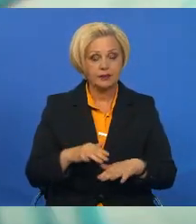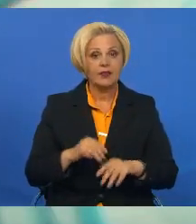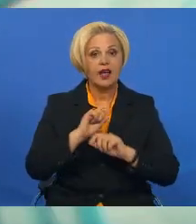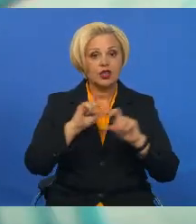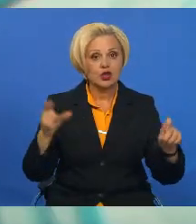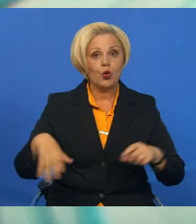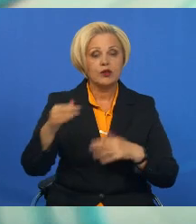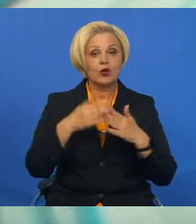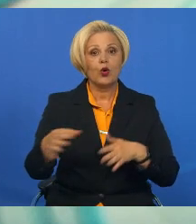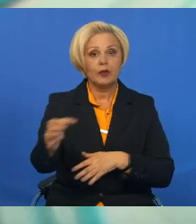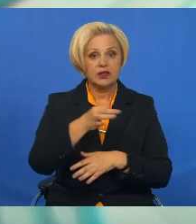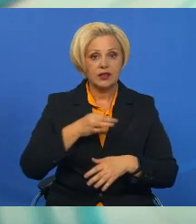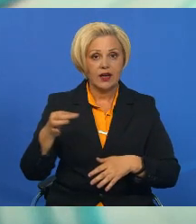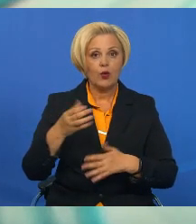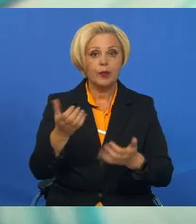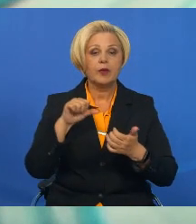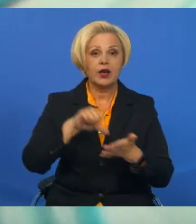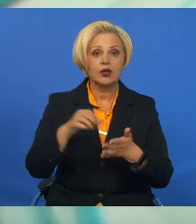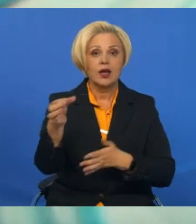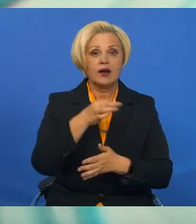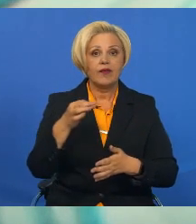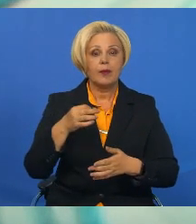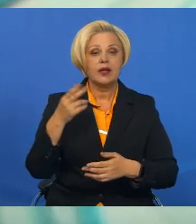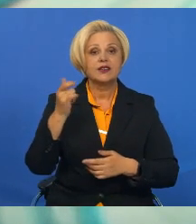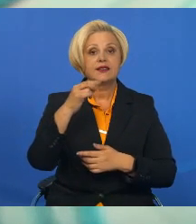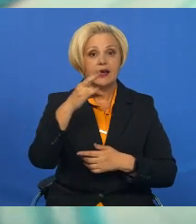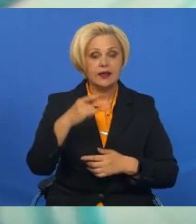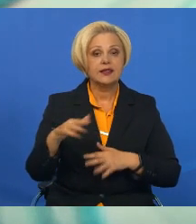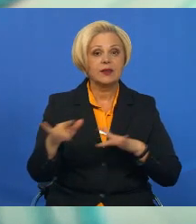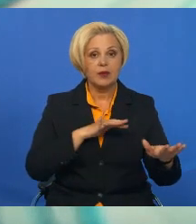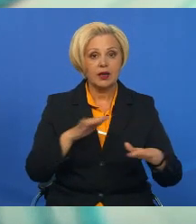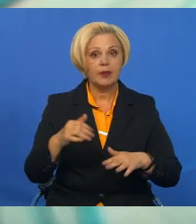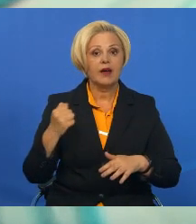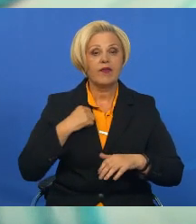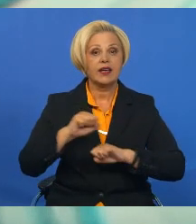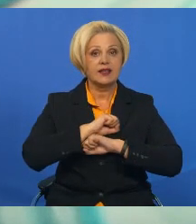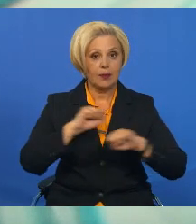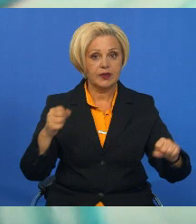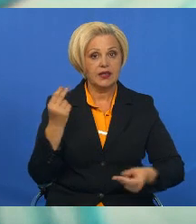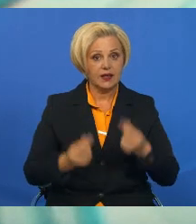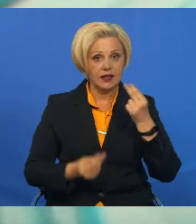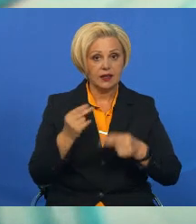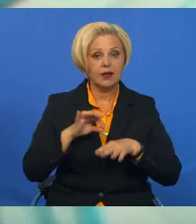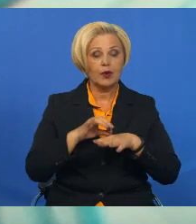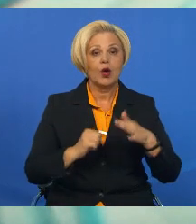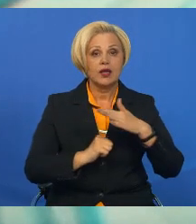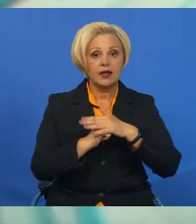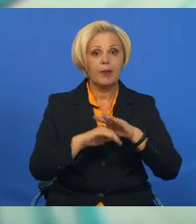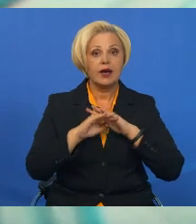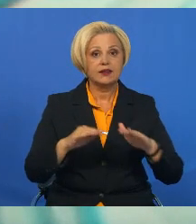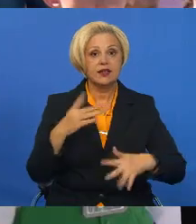Школьники из усей Гомельской области принимают удел у областной зорницы. Мероприемства военно-патриотичной гульни проходят на базе